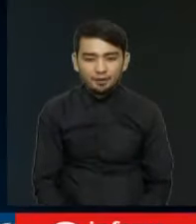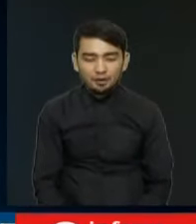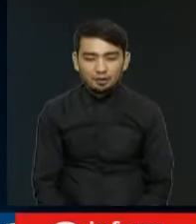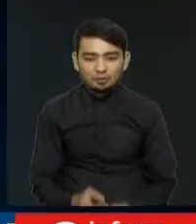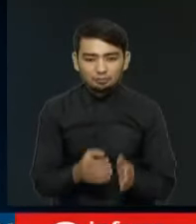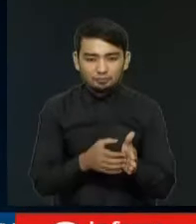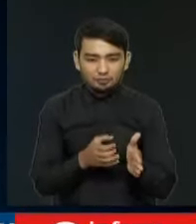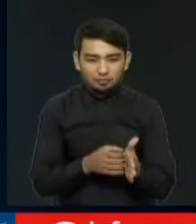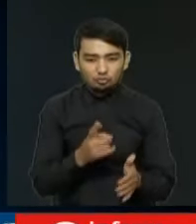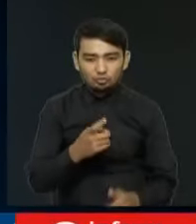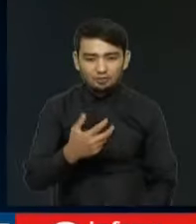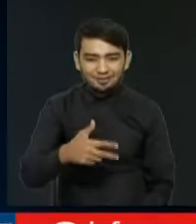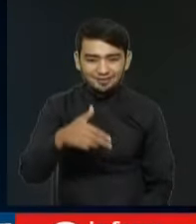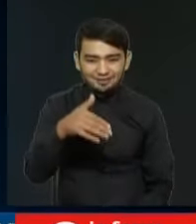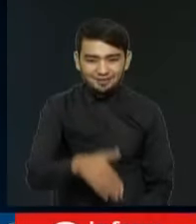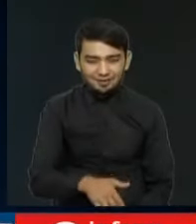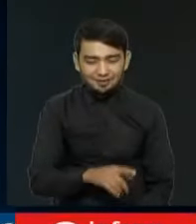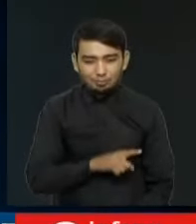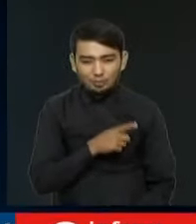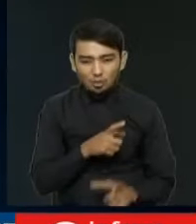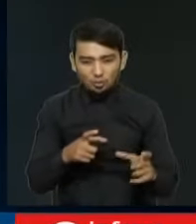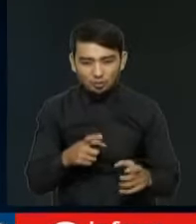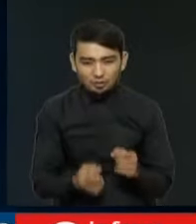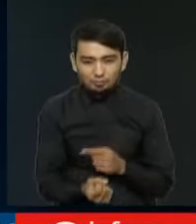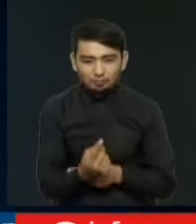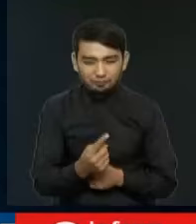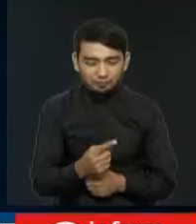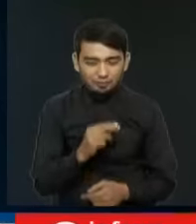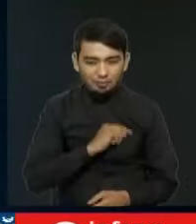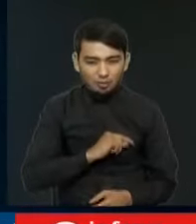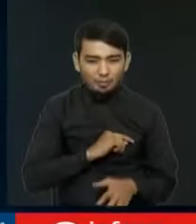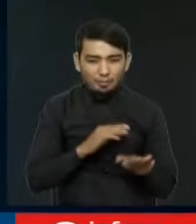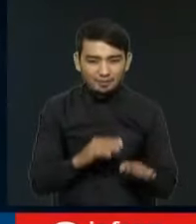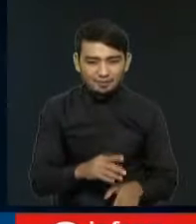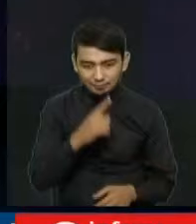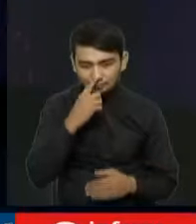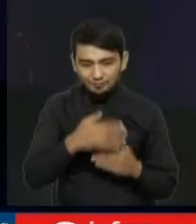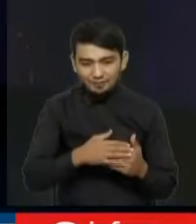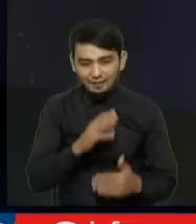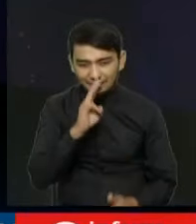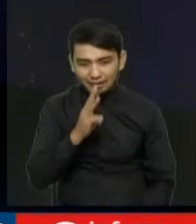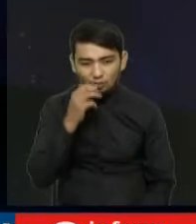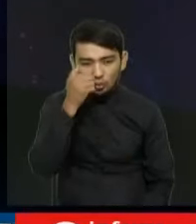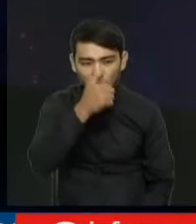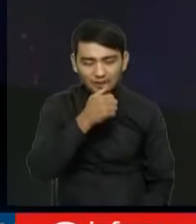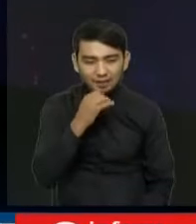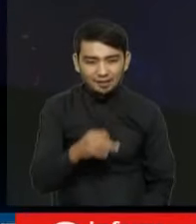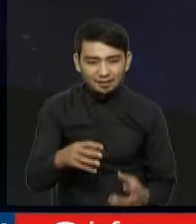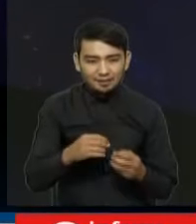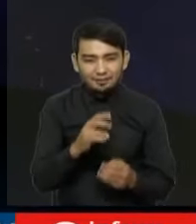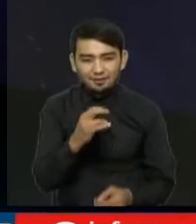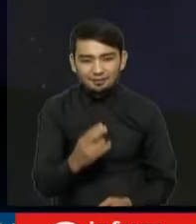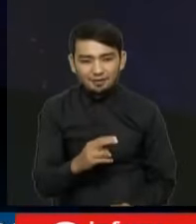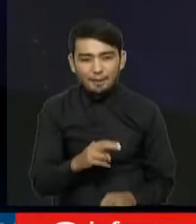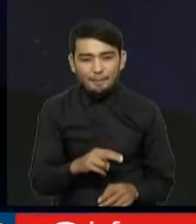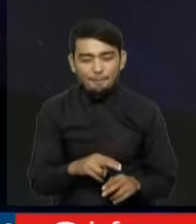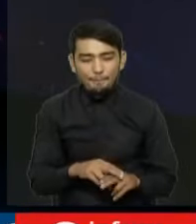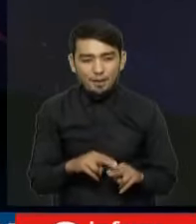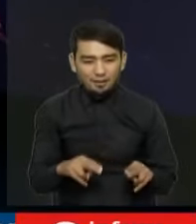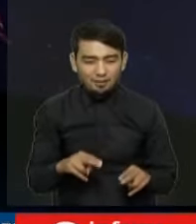Дефицит в 130 тысяч специалистов появится на рынке труда в ближайшие 3 года. Такой прогноз сделали в Национальной палате